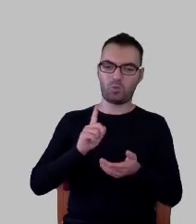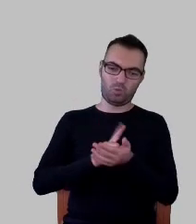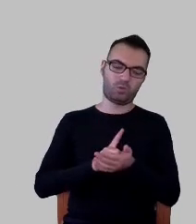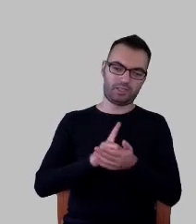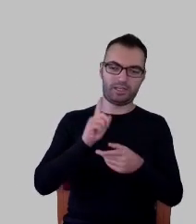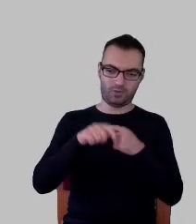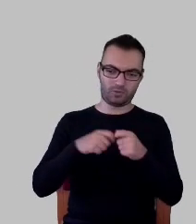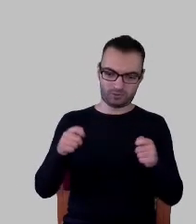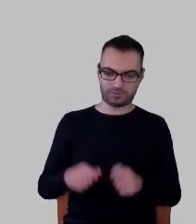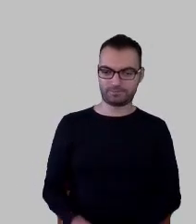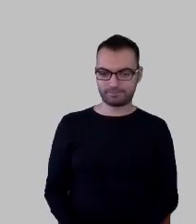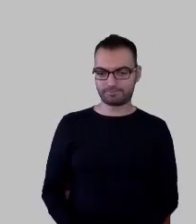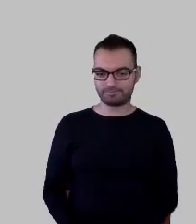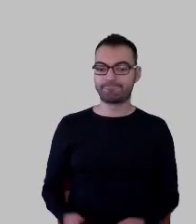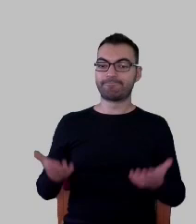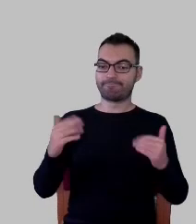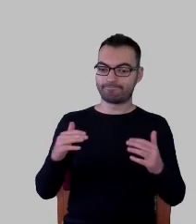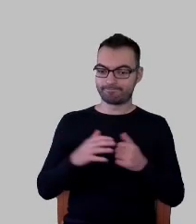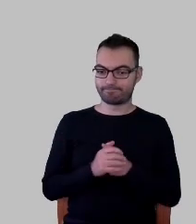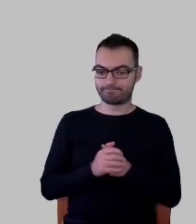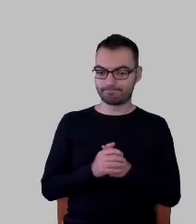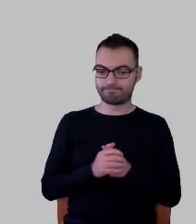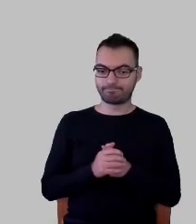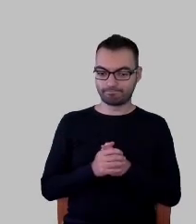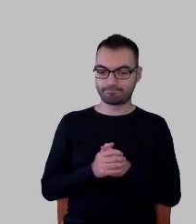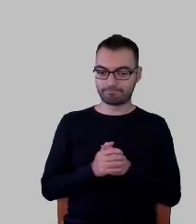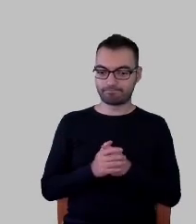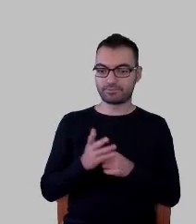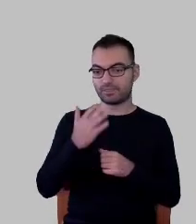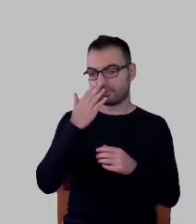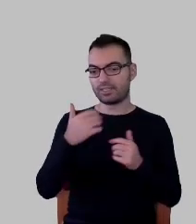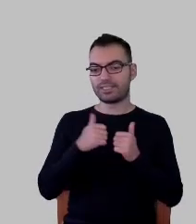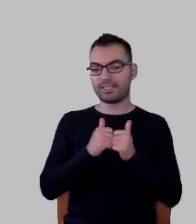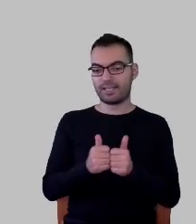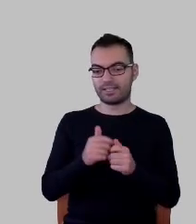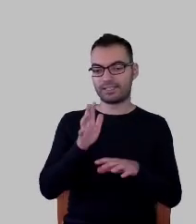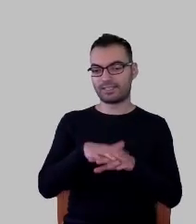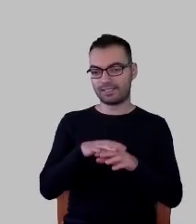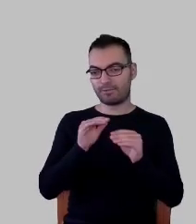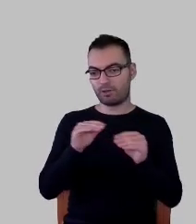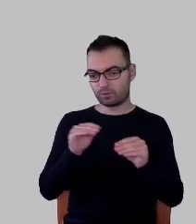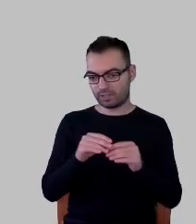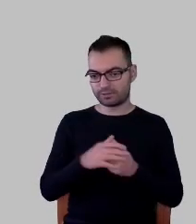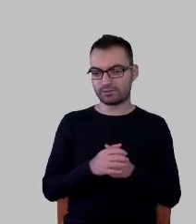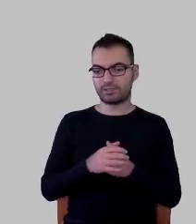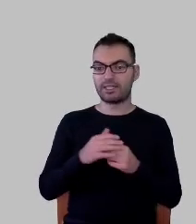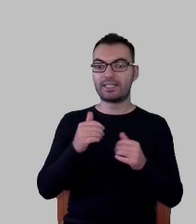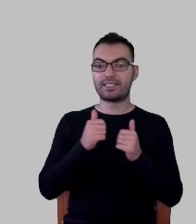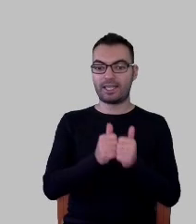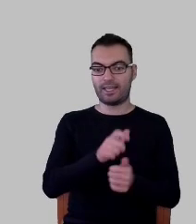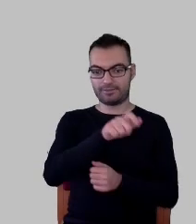zostanie rozwiana. Proszę Państwa, kiedy patrzymy na rolę systemu edukacji, na rolę